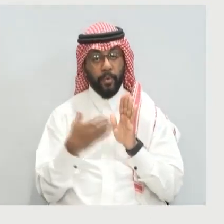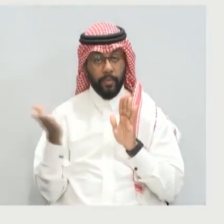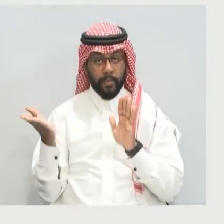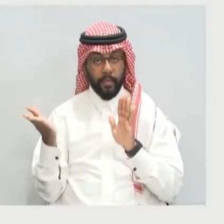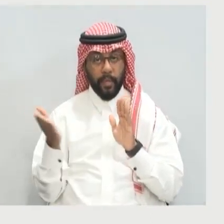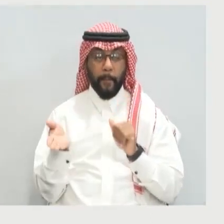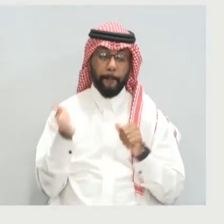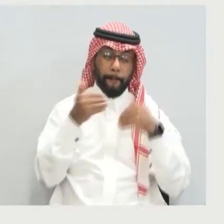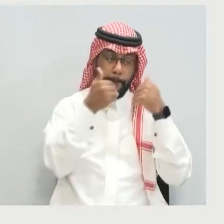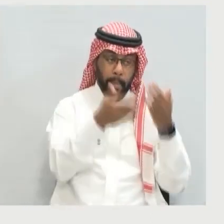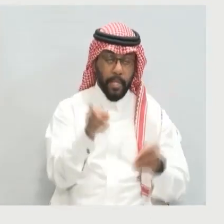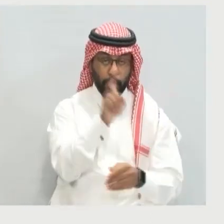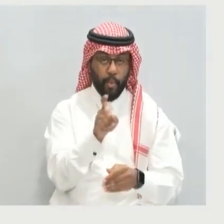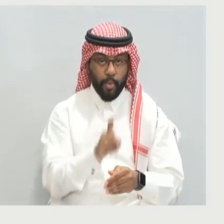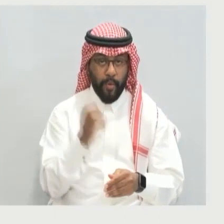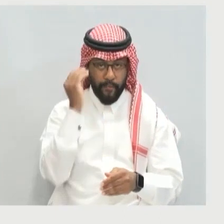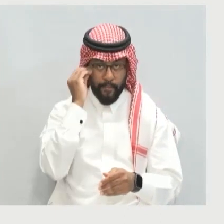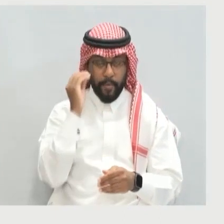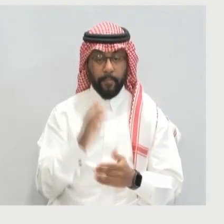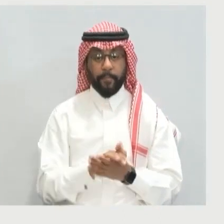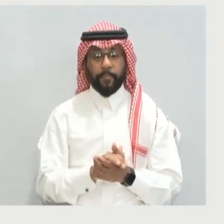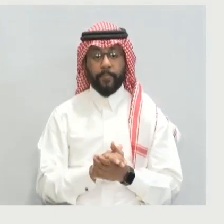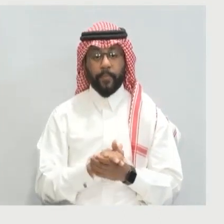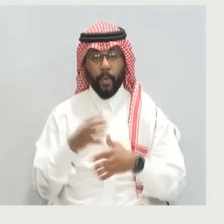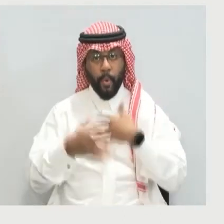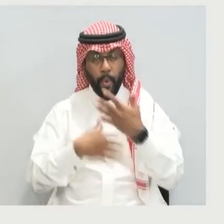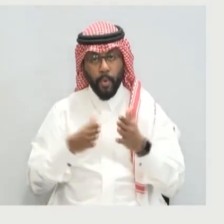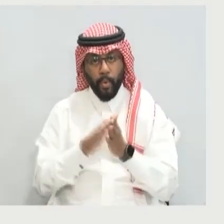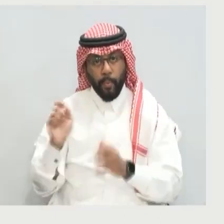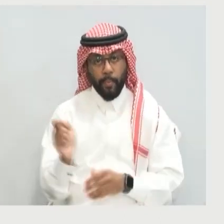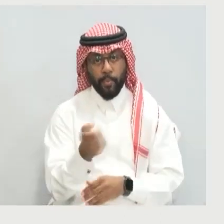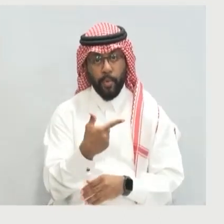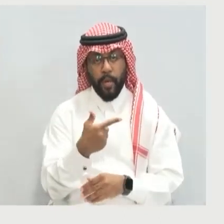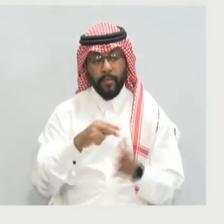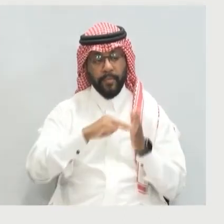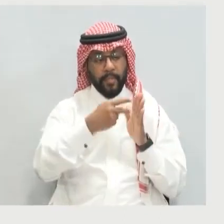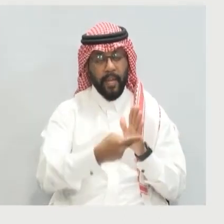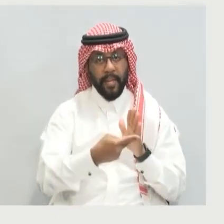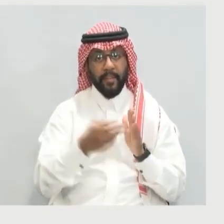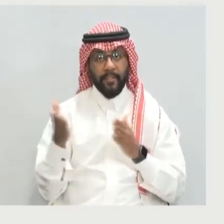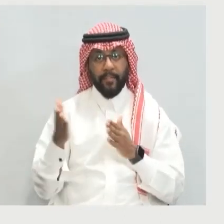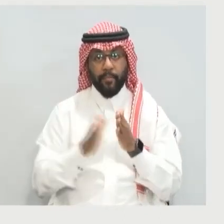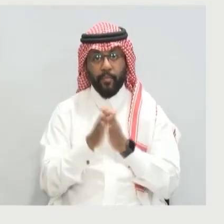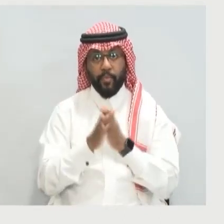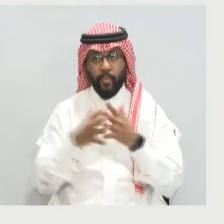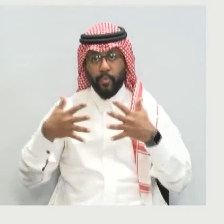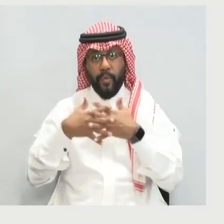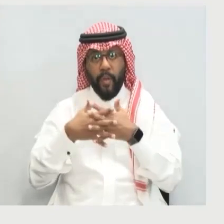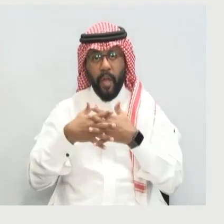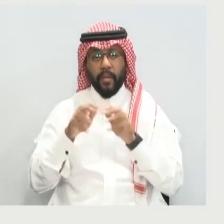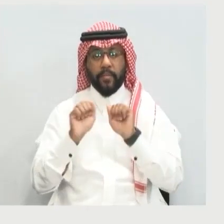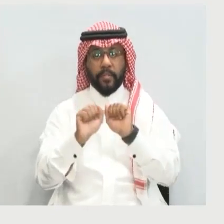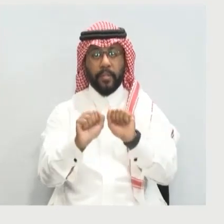التقويم يعبر عن سرعه التفاعل الكيميائي بمعدل التغير في تركيز المواد الناتجه وال المتفاعله في